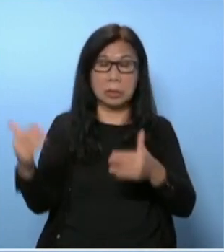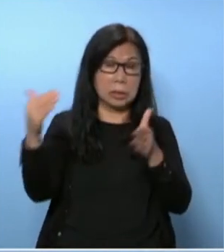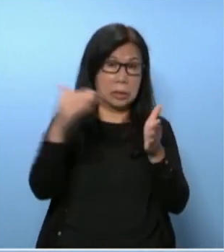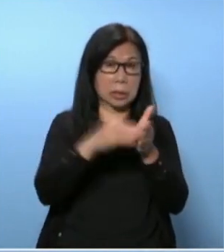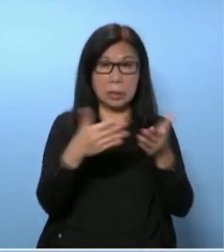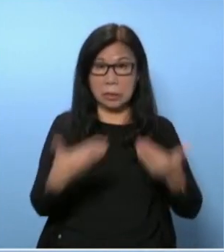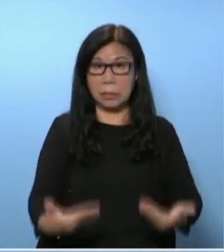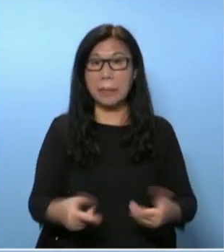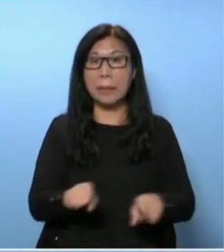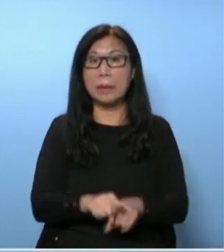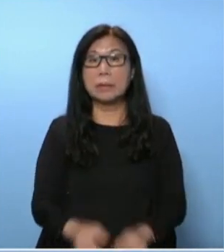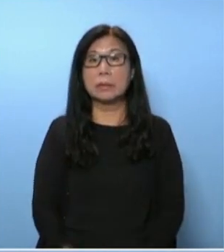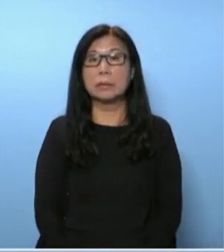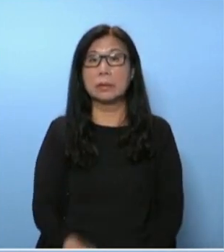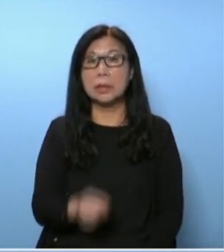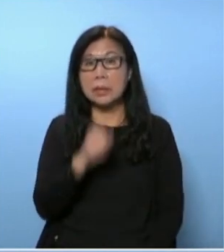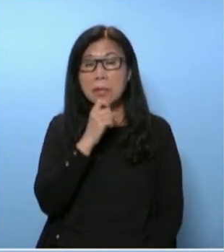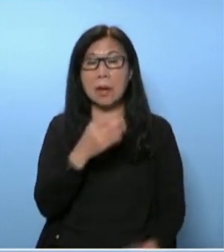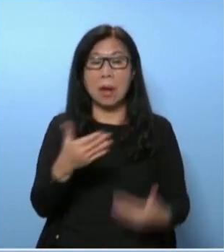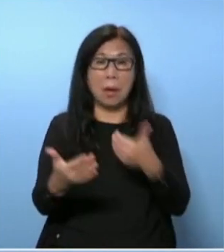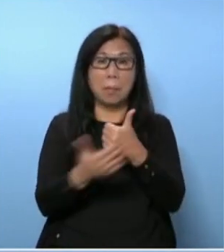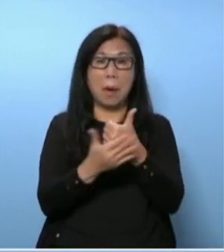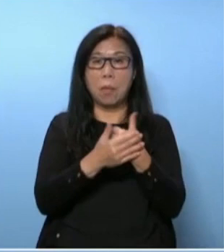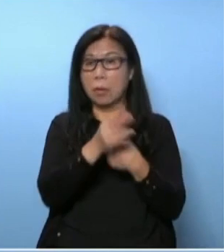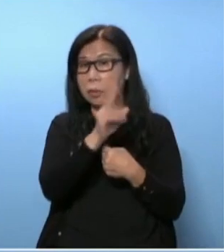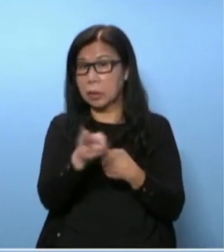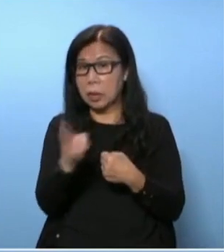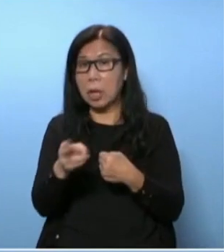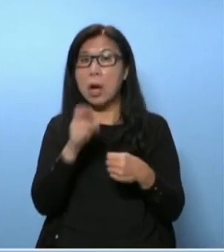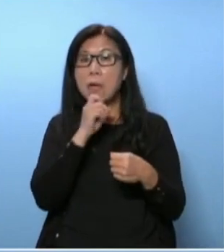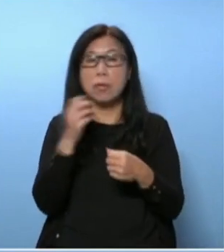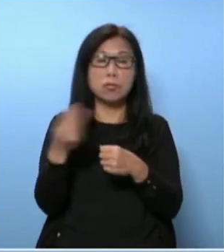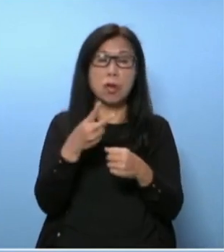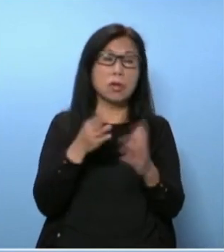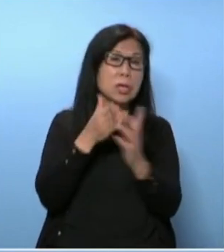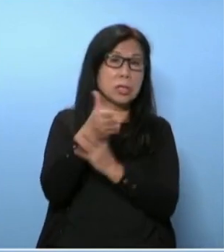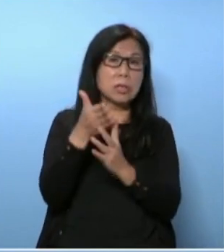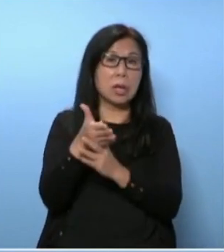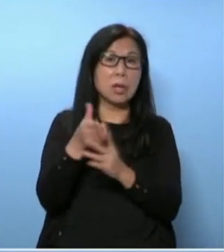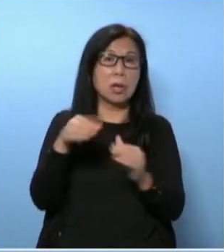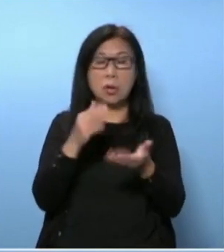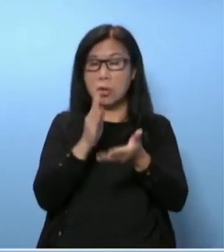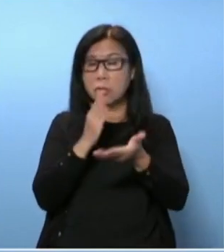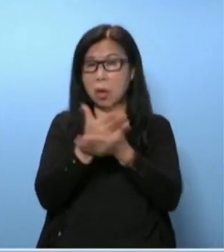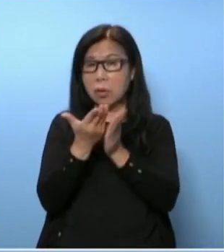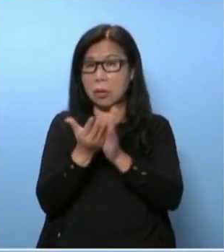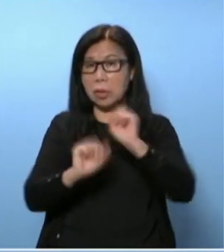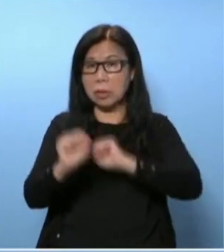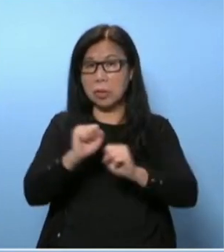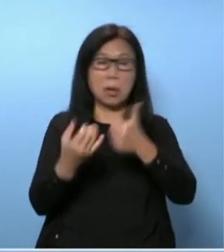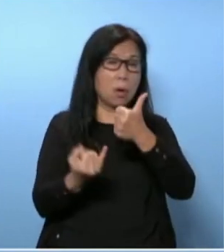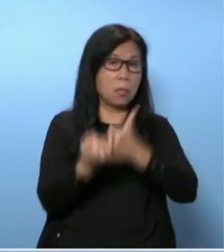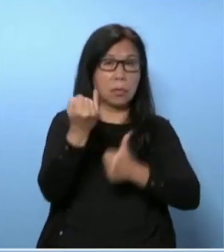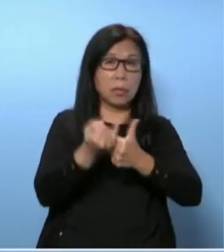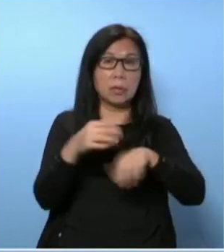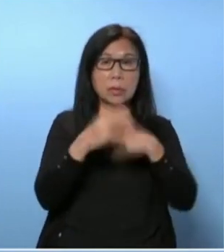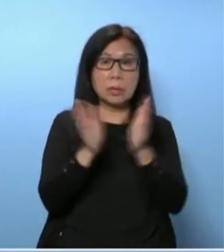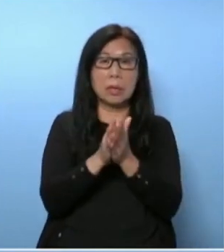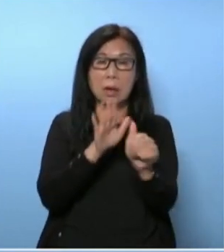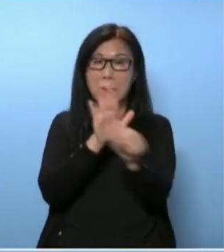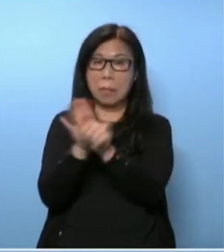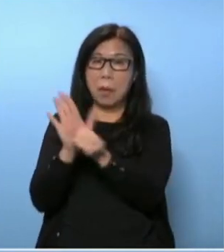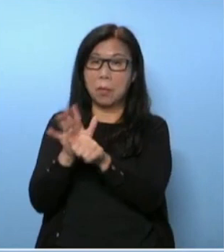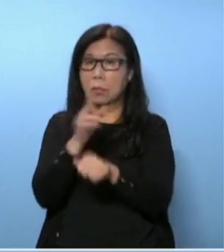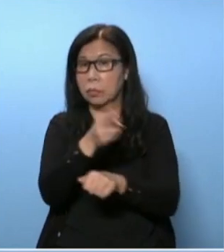仲係有一啲嘅保護令喺度咧。係如果係有人咧係作出一啲侵擾行為咧，就會違反呢啲嘅一啲嘅保護令